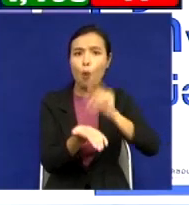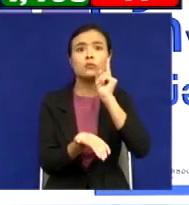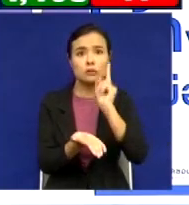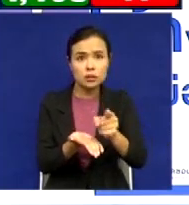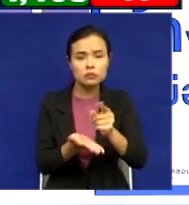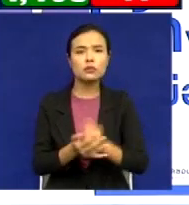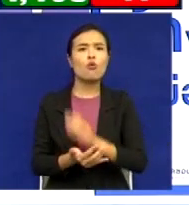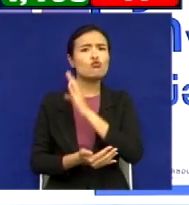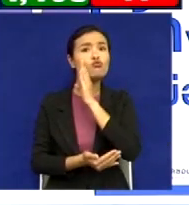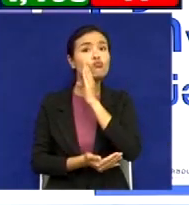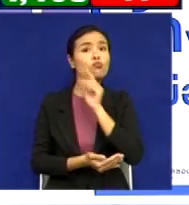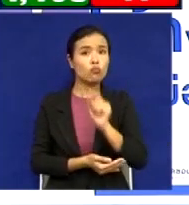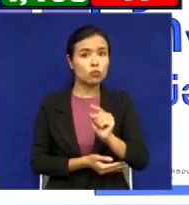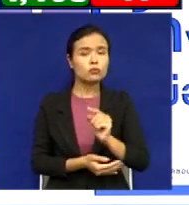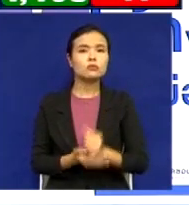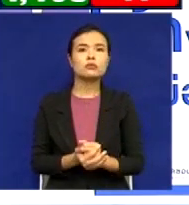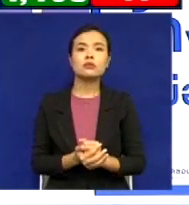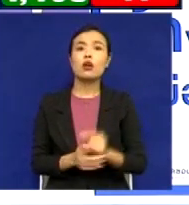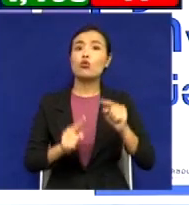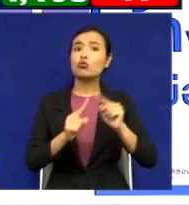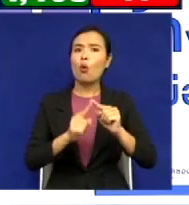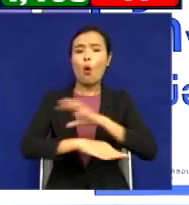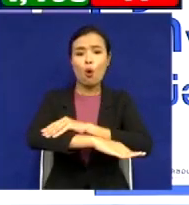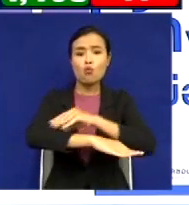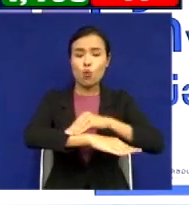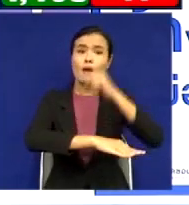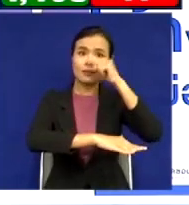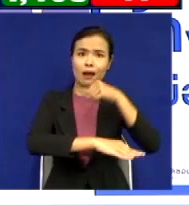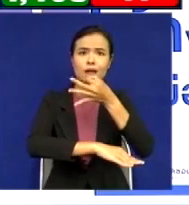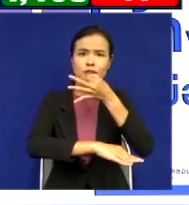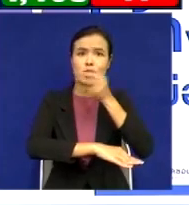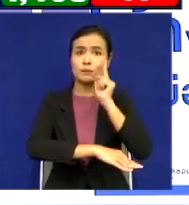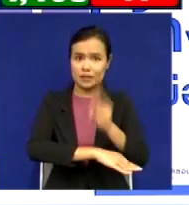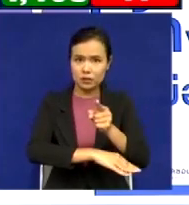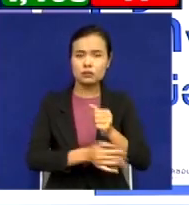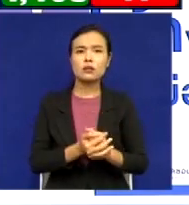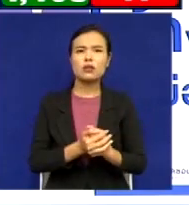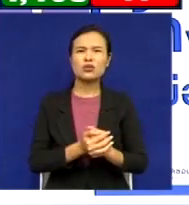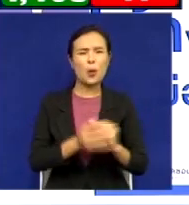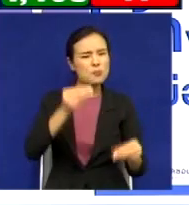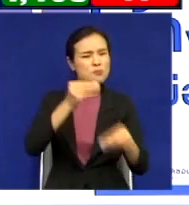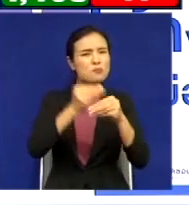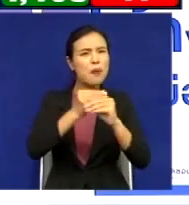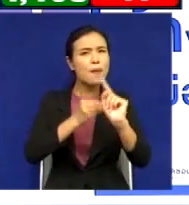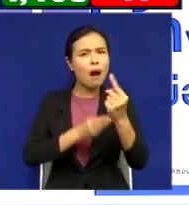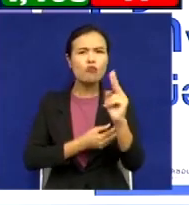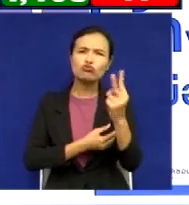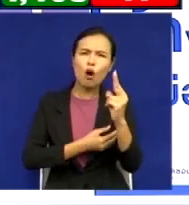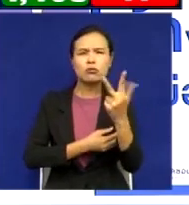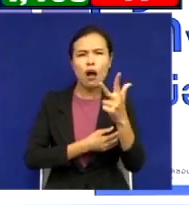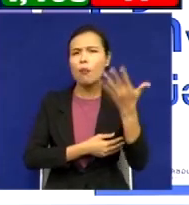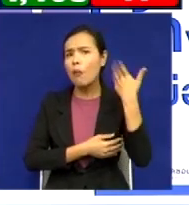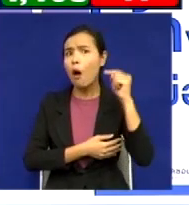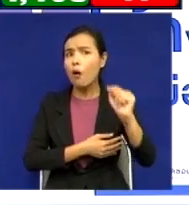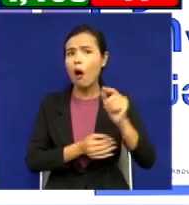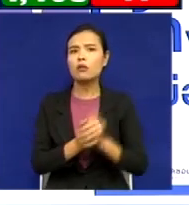ว่าถ้าเกิดเขายังมีสถานะเป็นหมอนวดนะครับส่วนสถานะอื่นที่ขึ้นมาเนี่ยเป็นสถานะเก่าหรือถูกคนหยิ